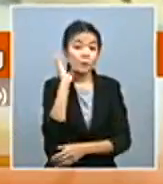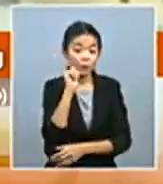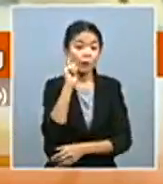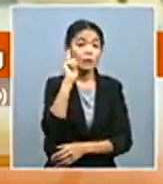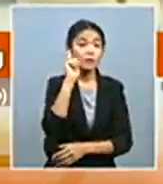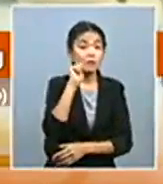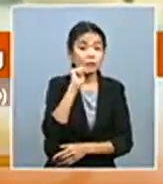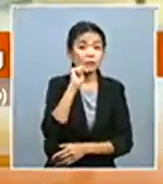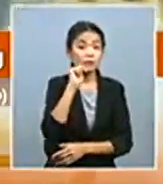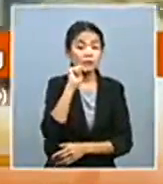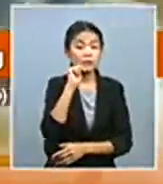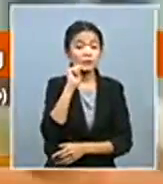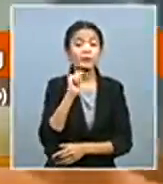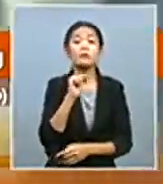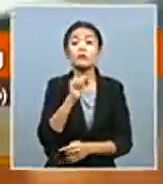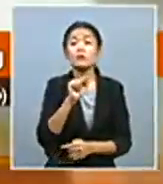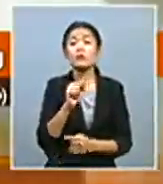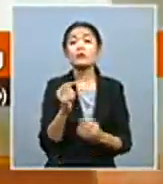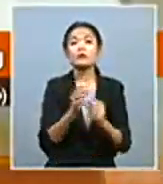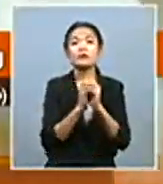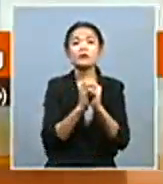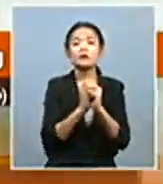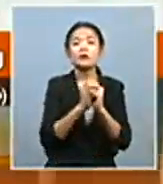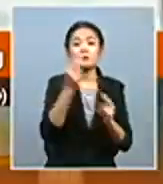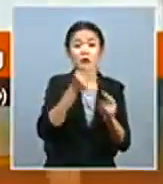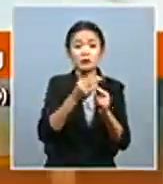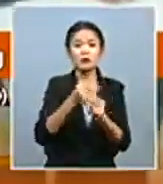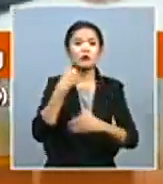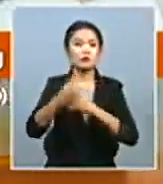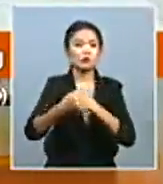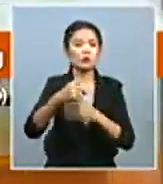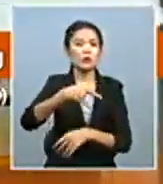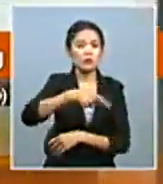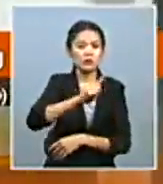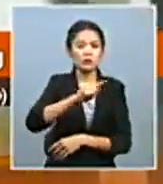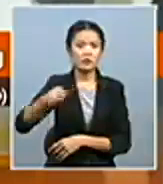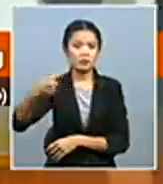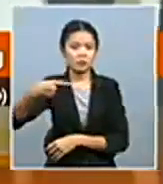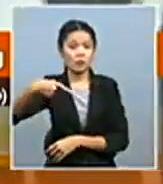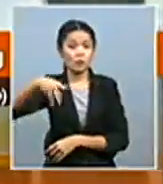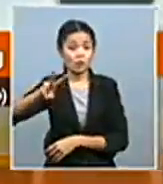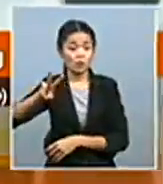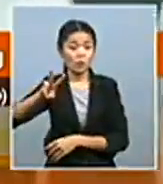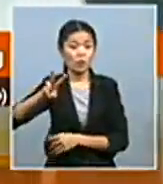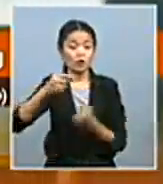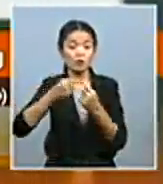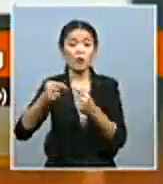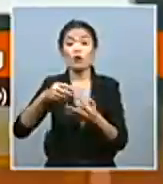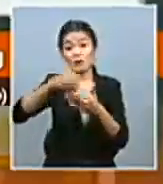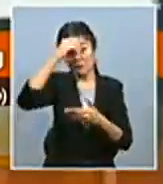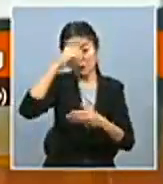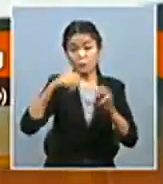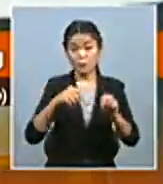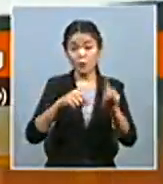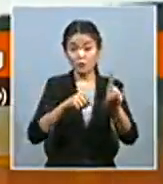ายสายเองแซ่เบ๋จบการศึกษาชั้นประถมที่จังหวัดสุพรรณบุรีครับแล้วก็เข้ากรุงเทพมาเรียนหนังสือในระดับมัธยมศึกษาที่โร